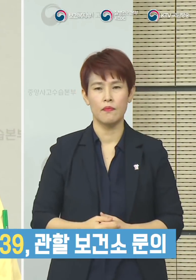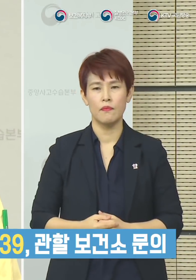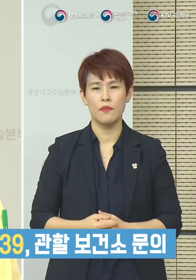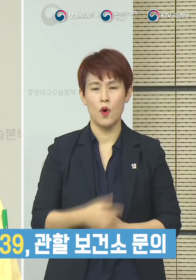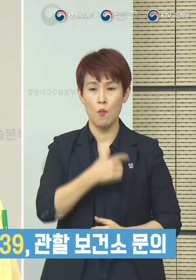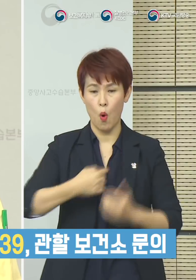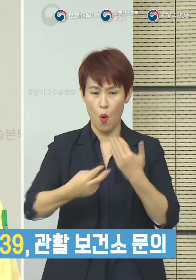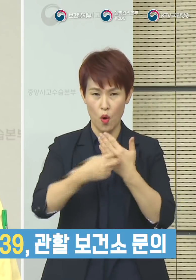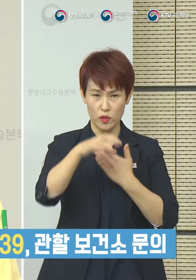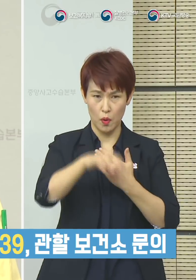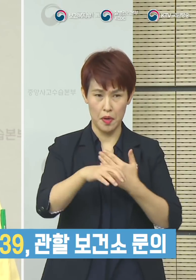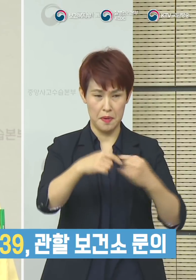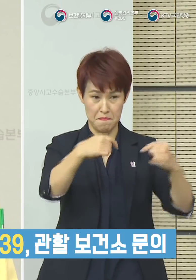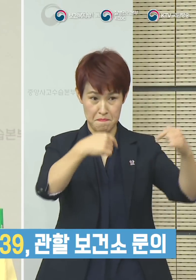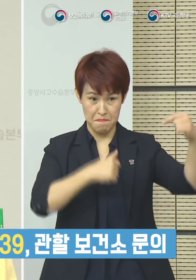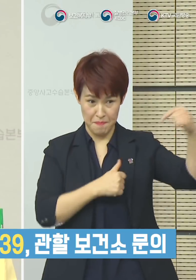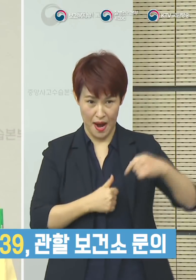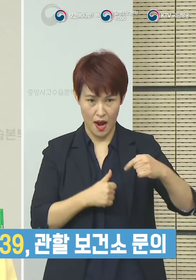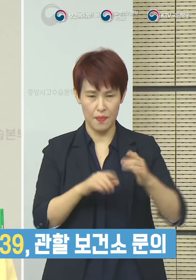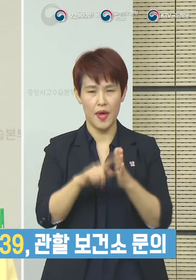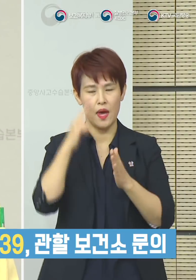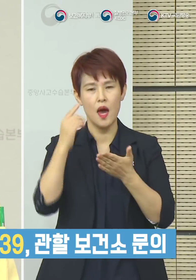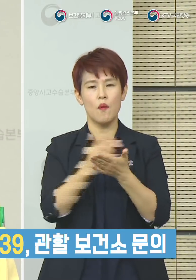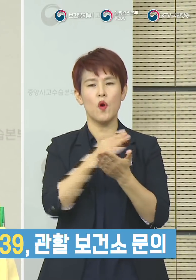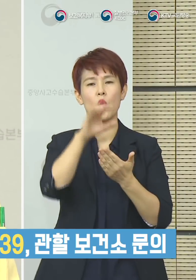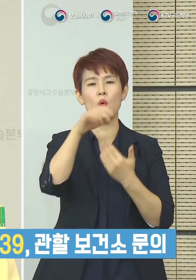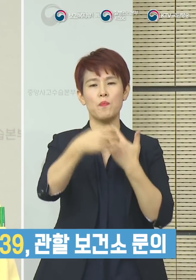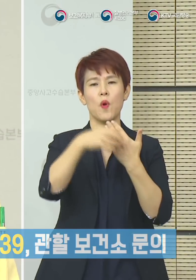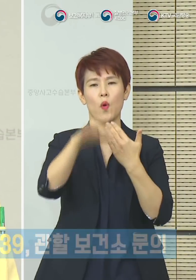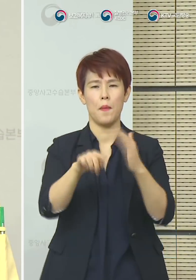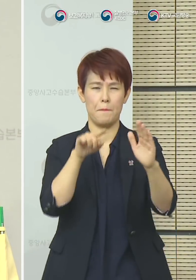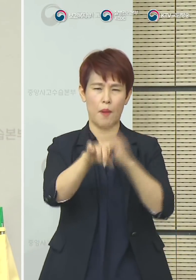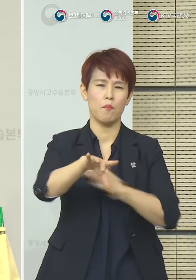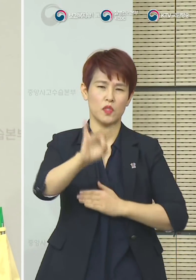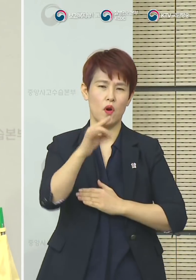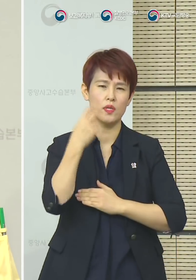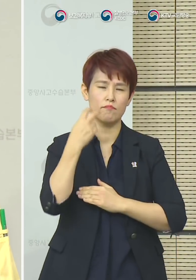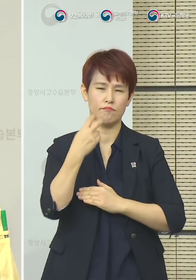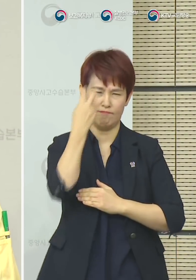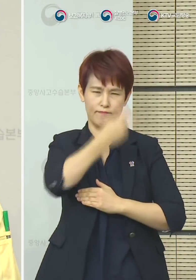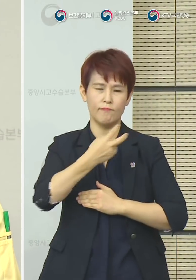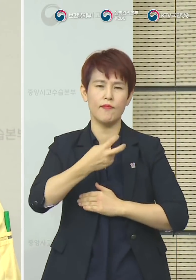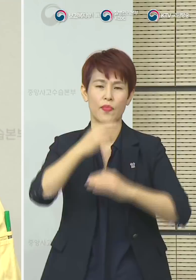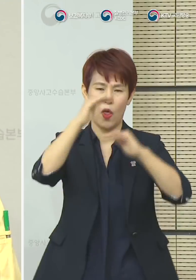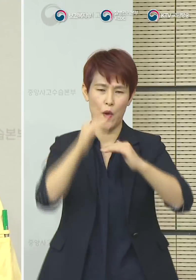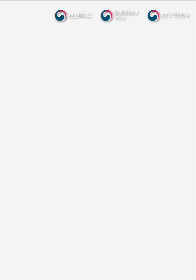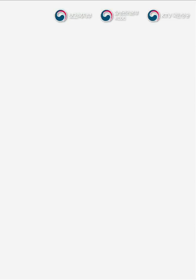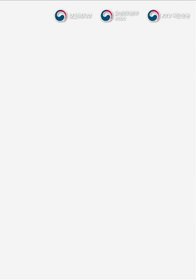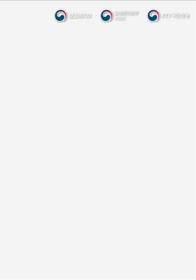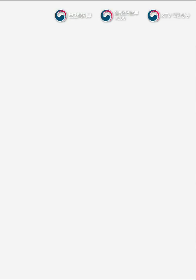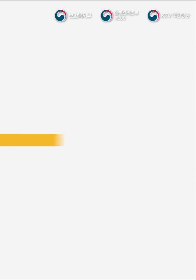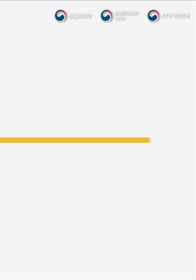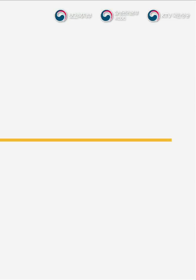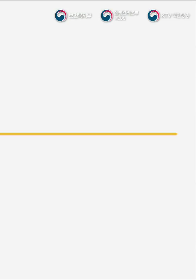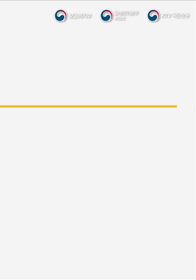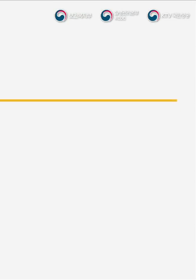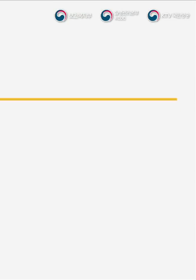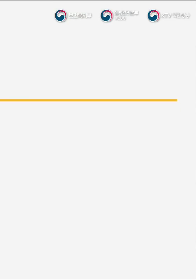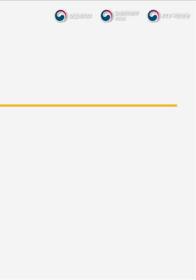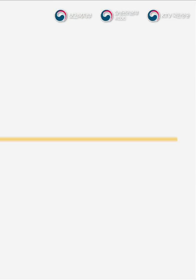보건소 등의 선별 진료소를 우선 방문하여 진료를 받아야 한다는 내용이 추가되었습니다.